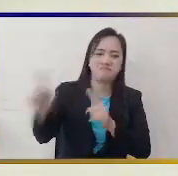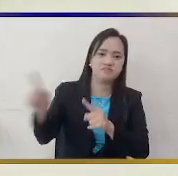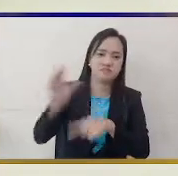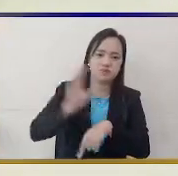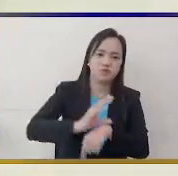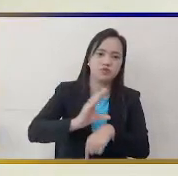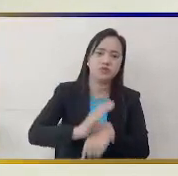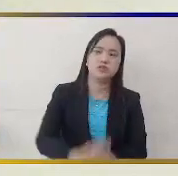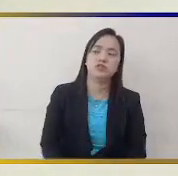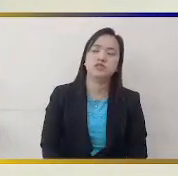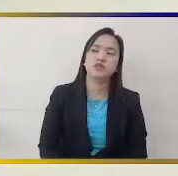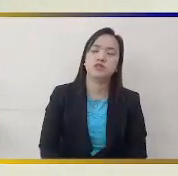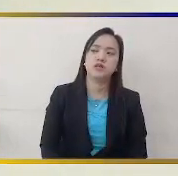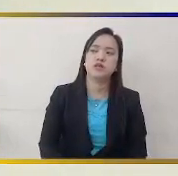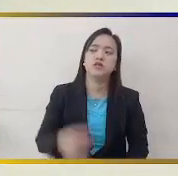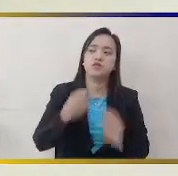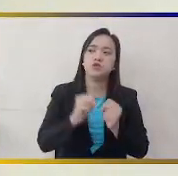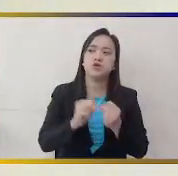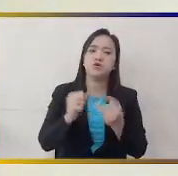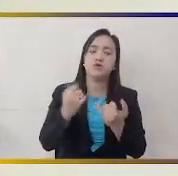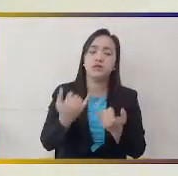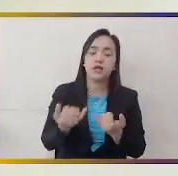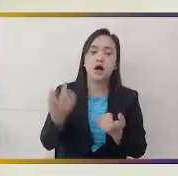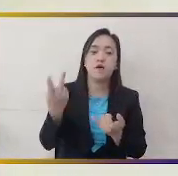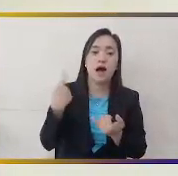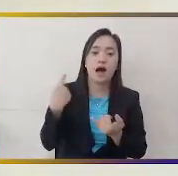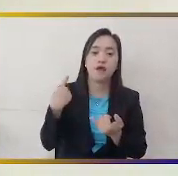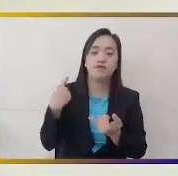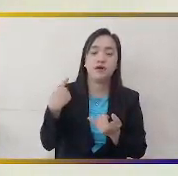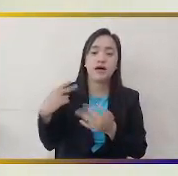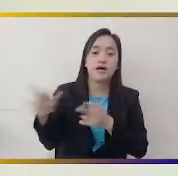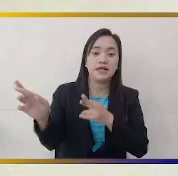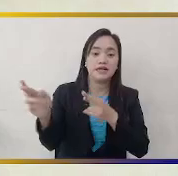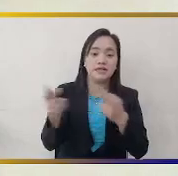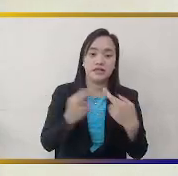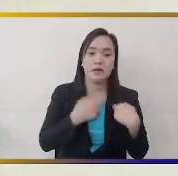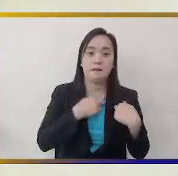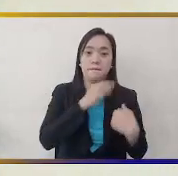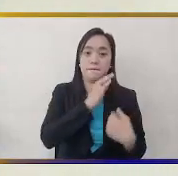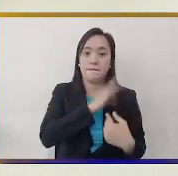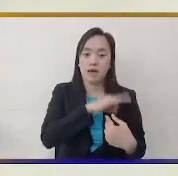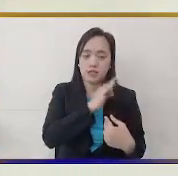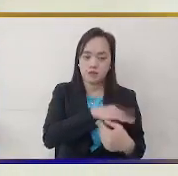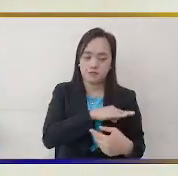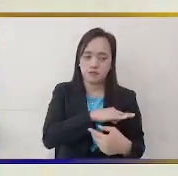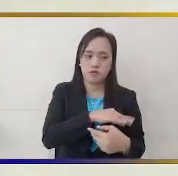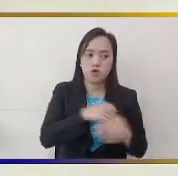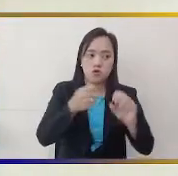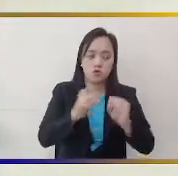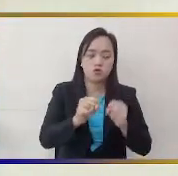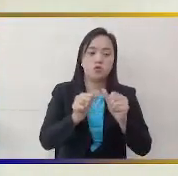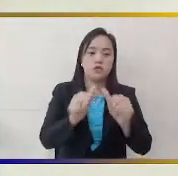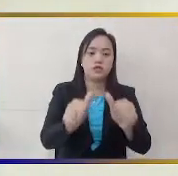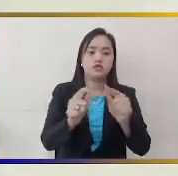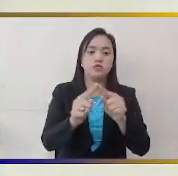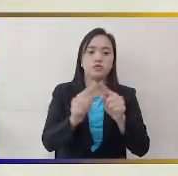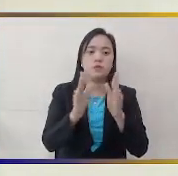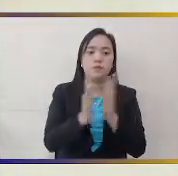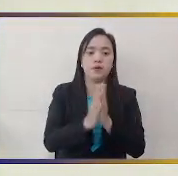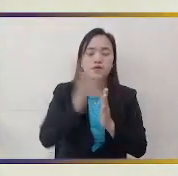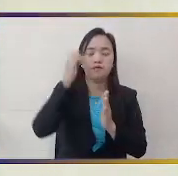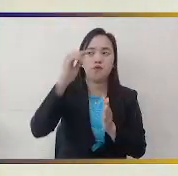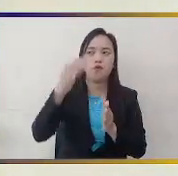may tatanggapin akong benefits na wa tulungan mo ako na Hwag matukso at maibigay ko ang nararapat